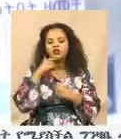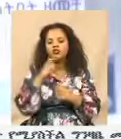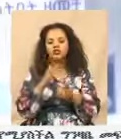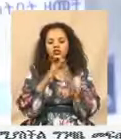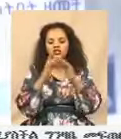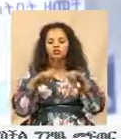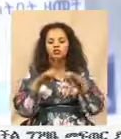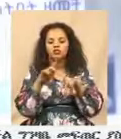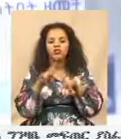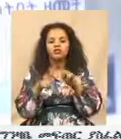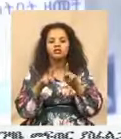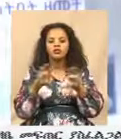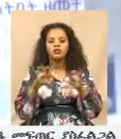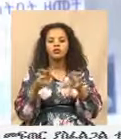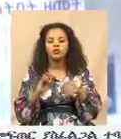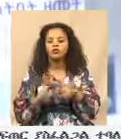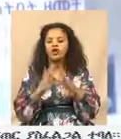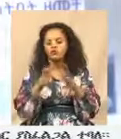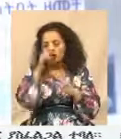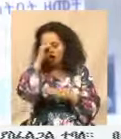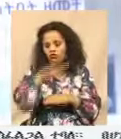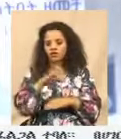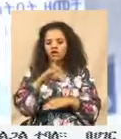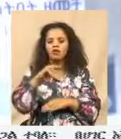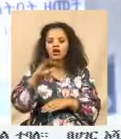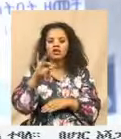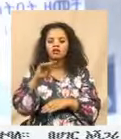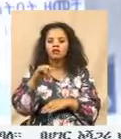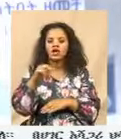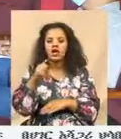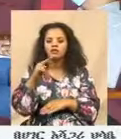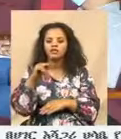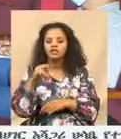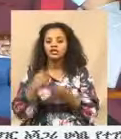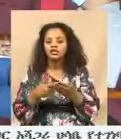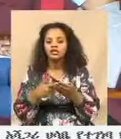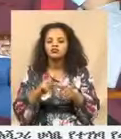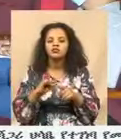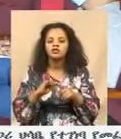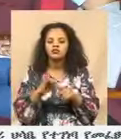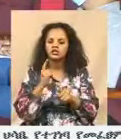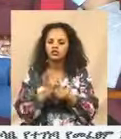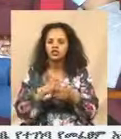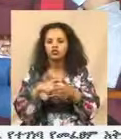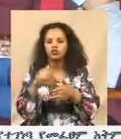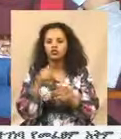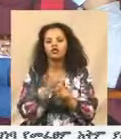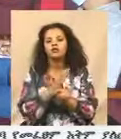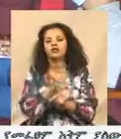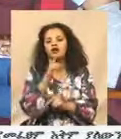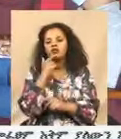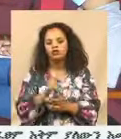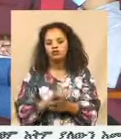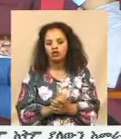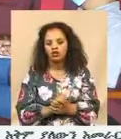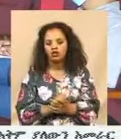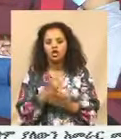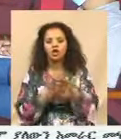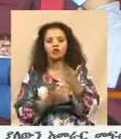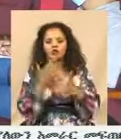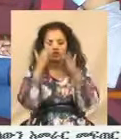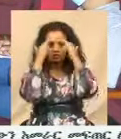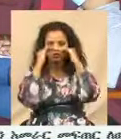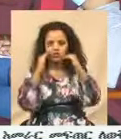የስልጤ ዞን ማህበረሰብ ሬዲዮ ባለሙያ አቶ ከማል መሐመድ ይህንኑ ሚናቸውን በአግባቡ እንዲወጡ ይጠበቃል ብለዋል። የውይይት